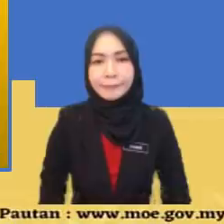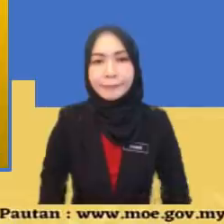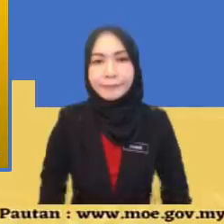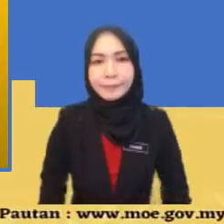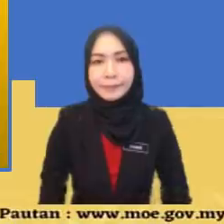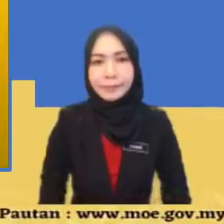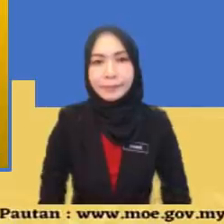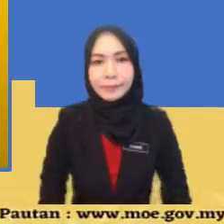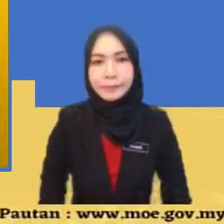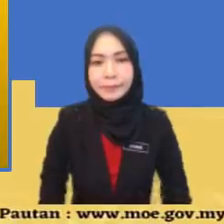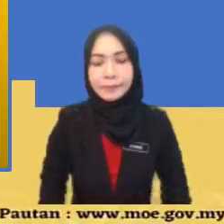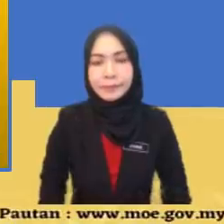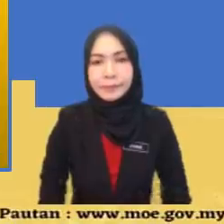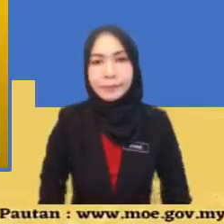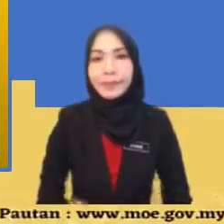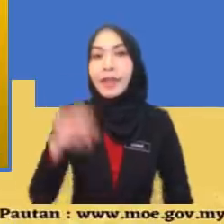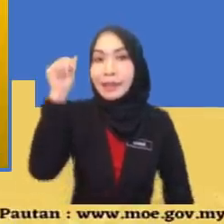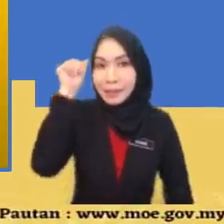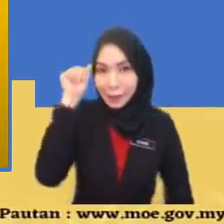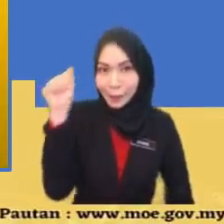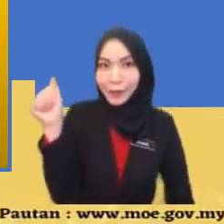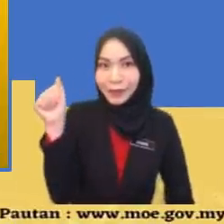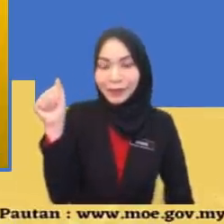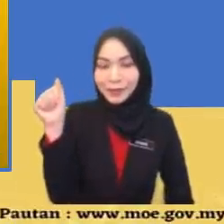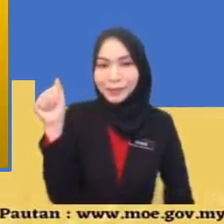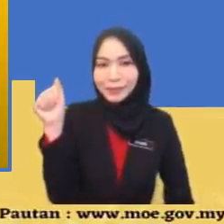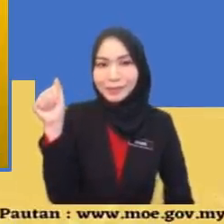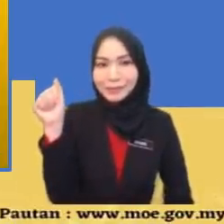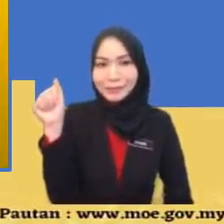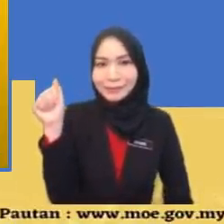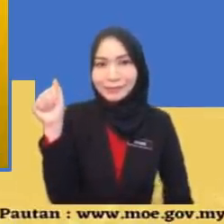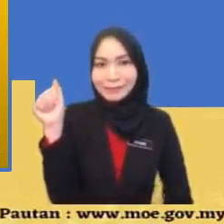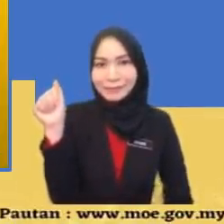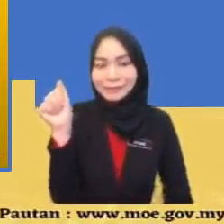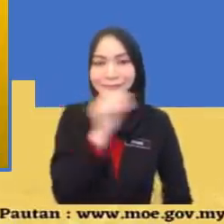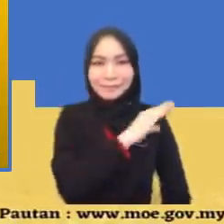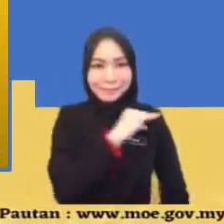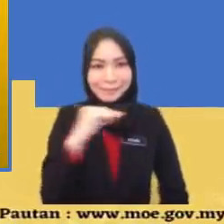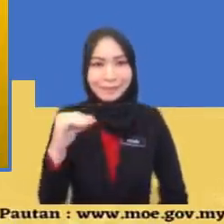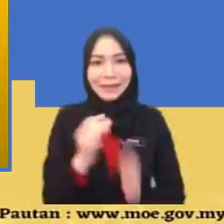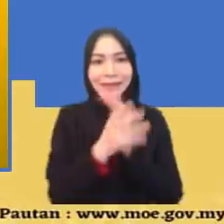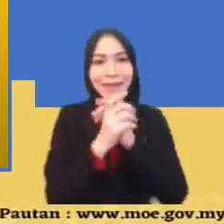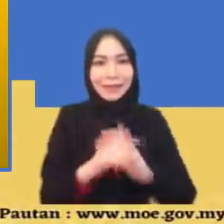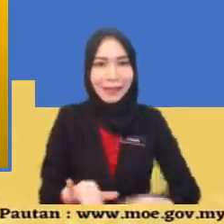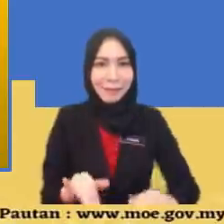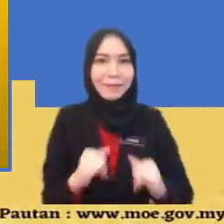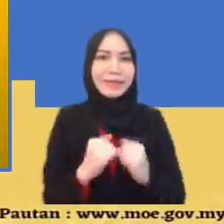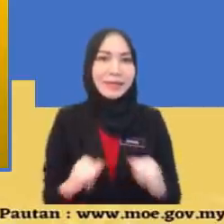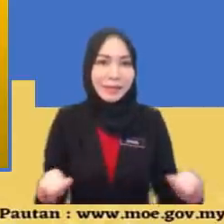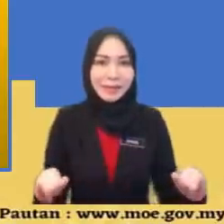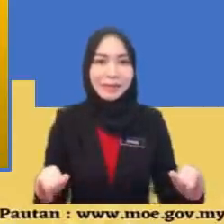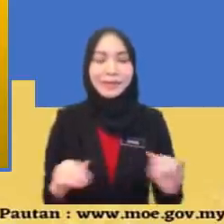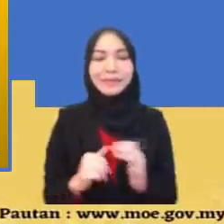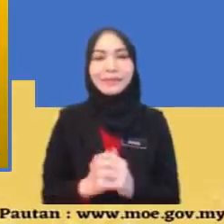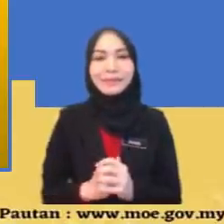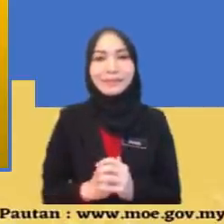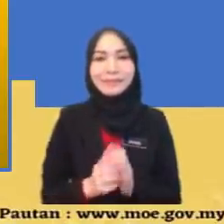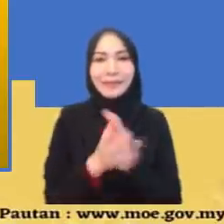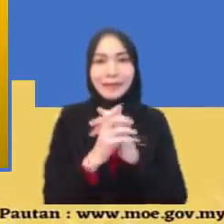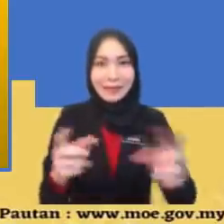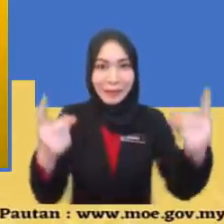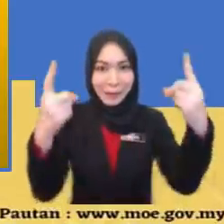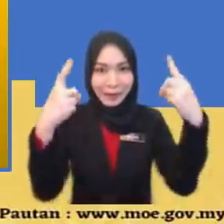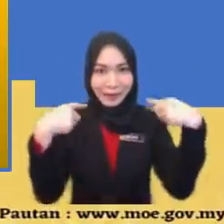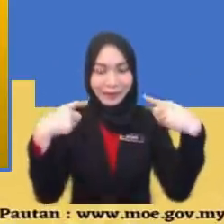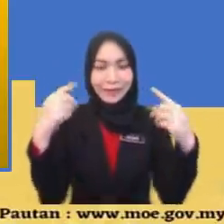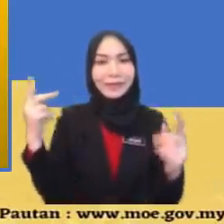Bismillahirohmanirohim Assalamualaikum warahmatullahi wabarakatuh dan salam sejahtera Selamat datang